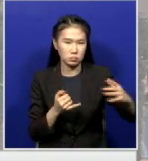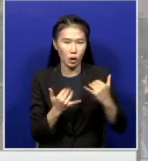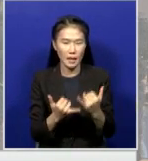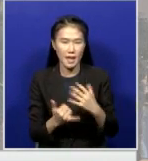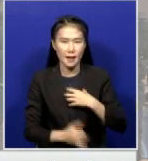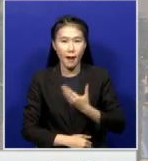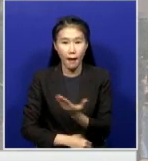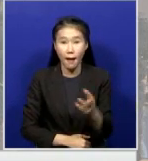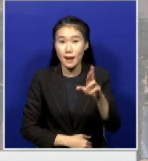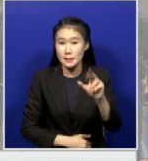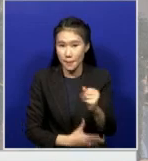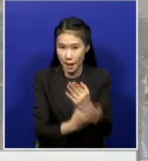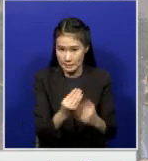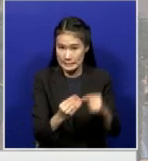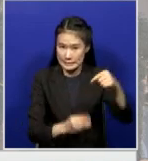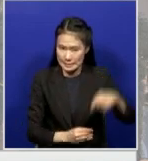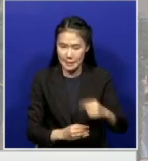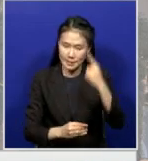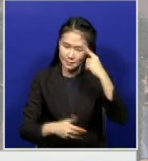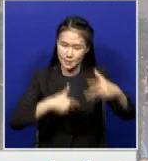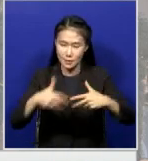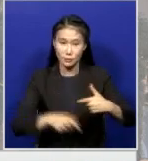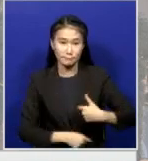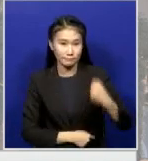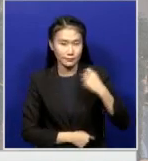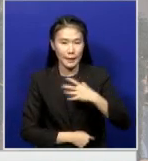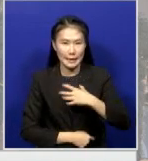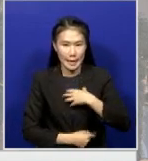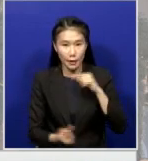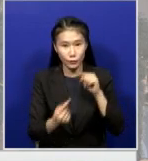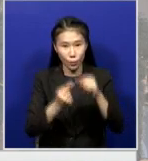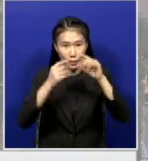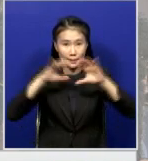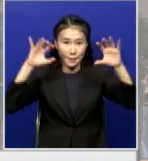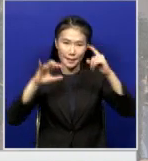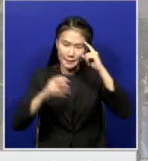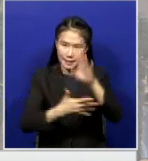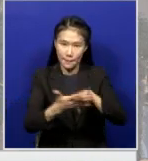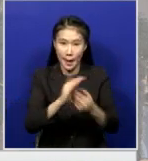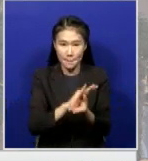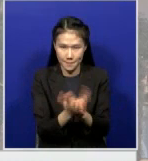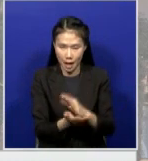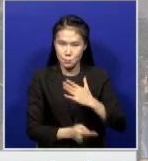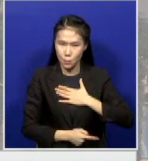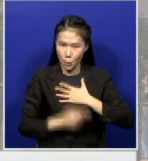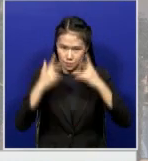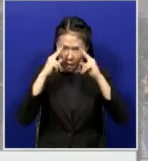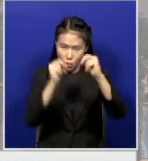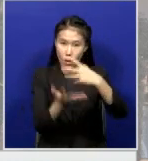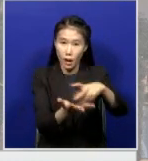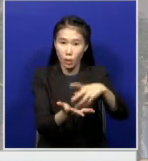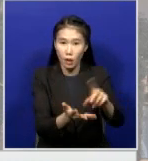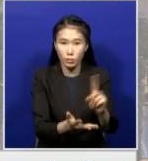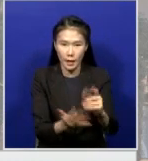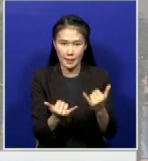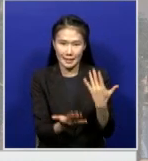งนี้และประชาชนมีความมั่นใจในการบริหารหนี้สาธารณะของรัฐบาลและผมขอเรียนเพิ่มเติมว่าการกู้เงินของรัฐบา